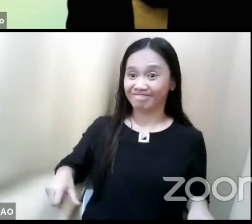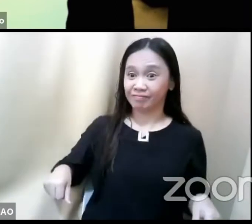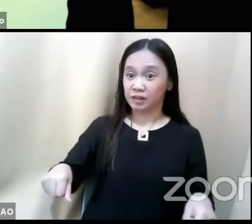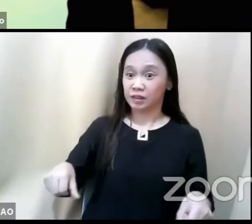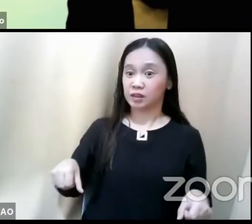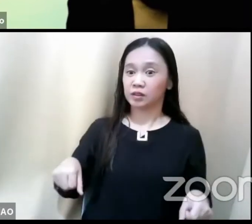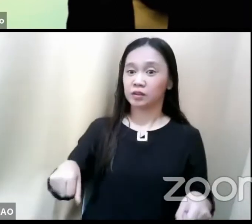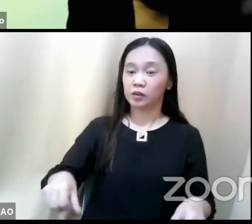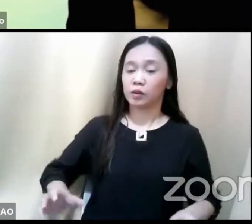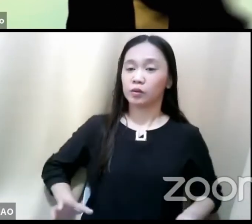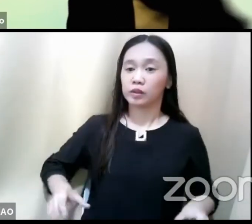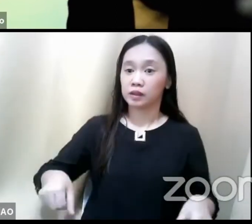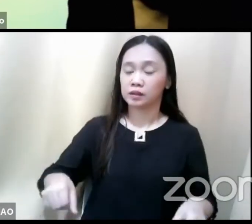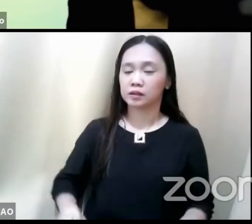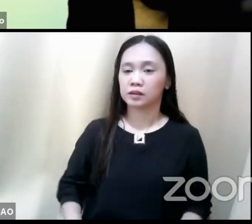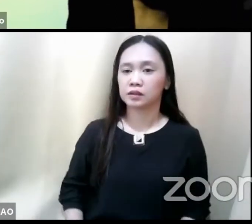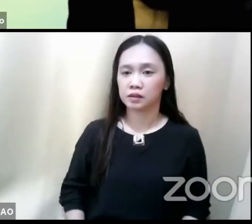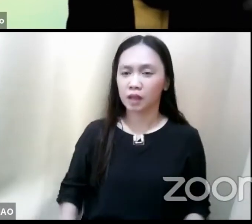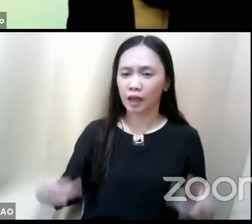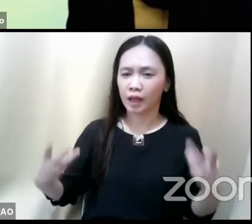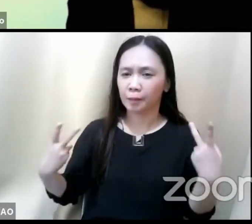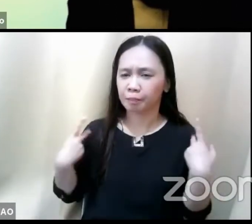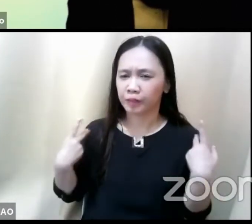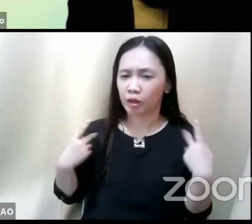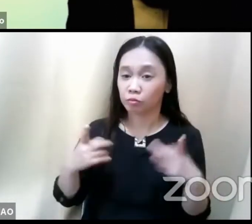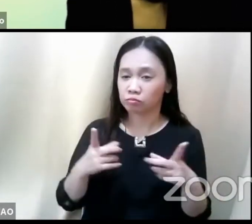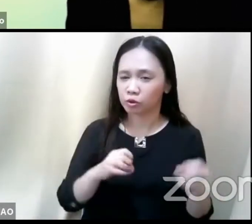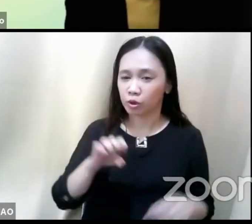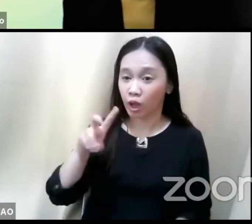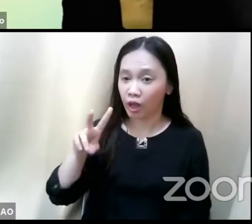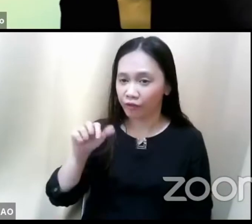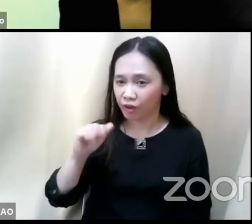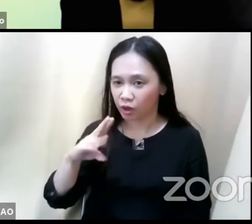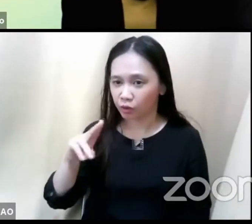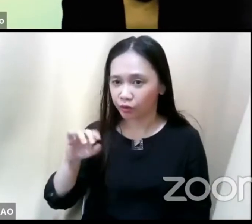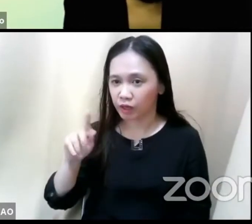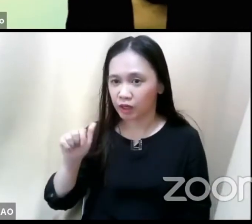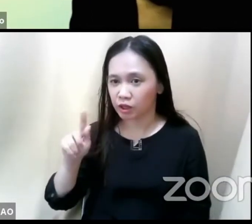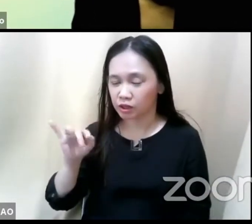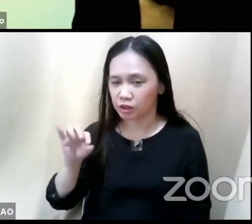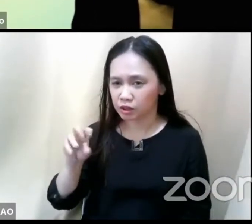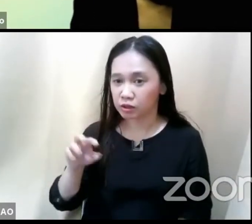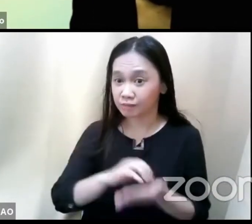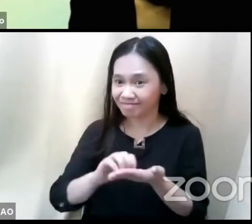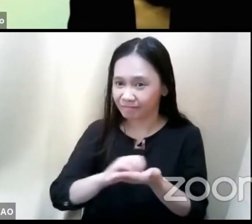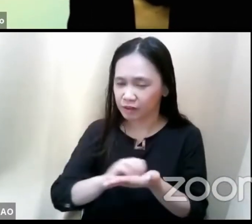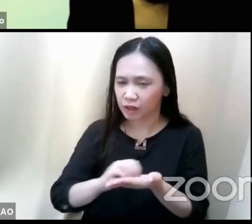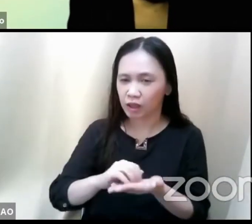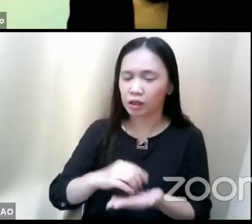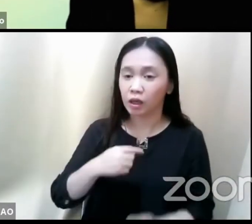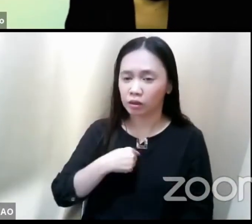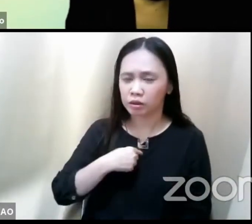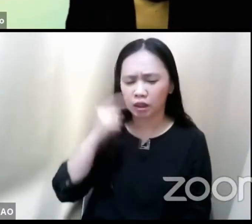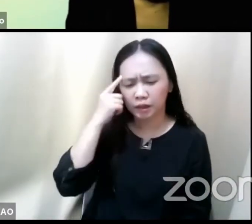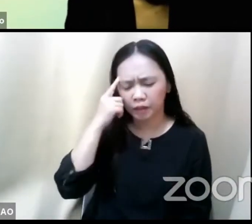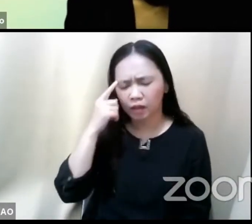So magkakaroon kami ng evacuation drill. Ang nasa isip ko,